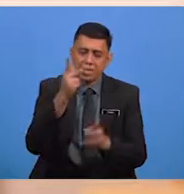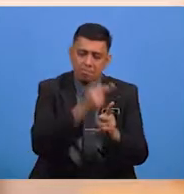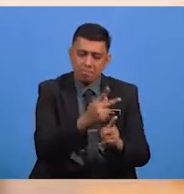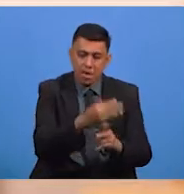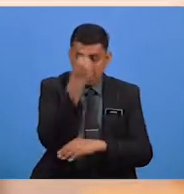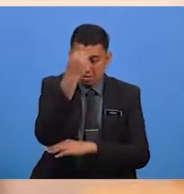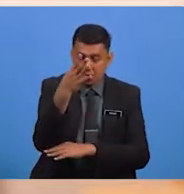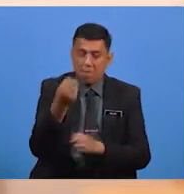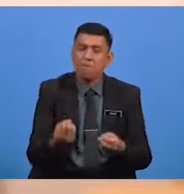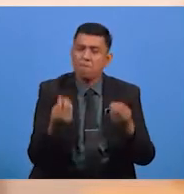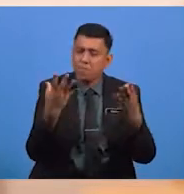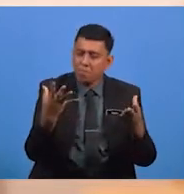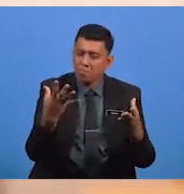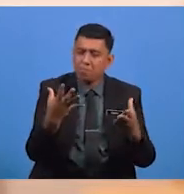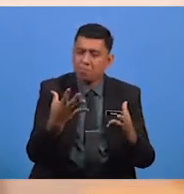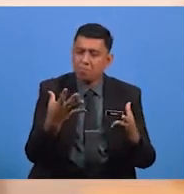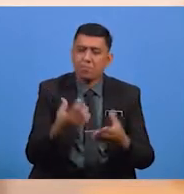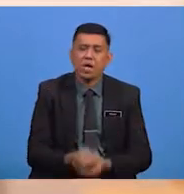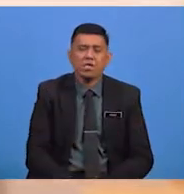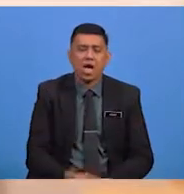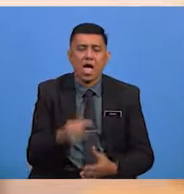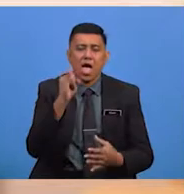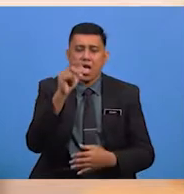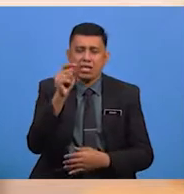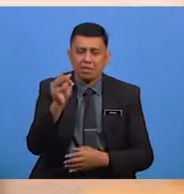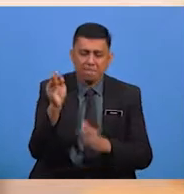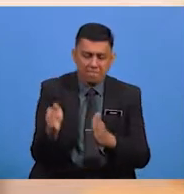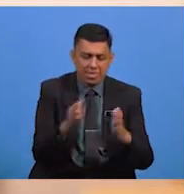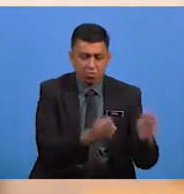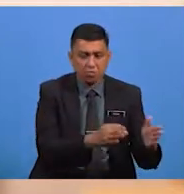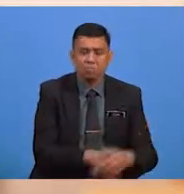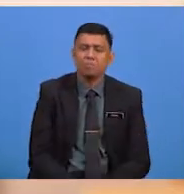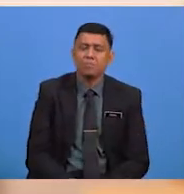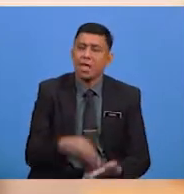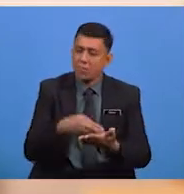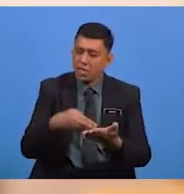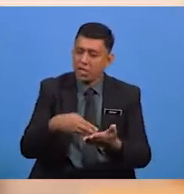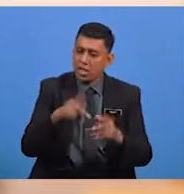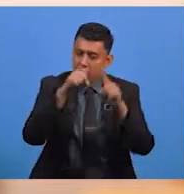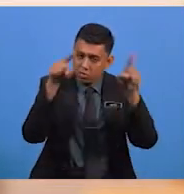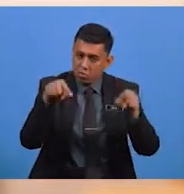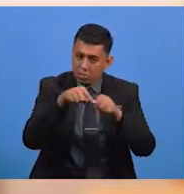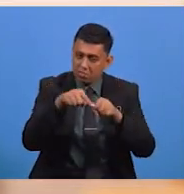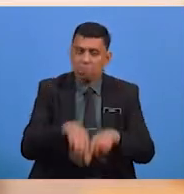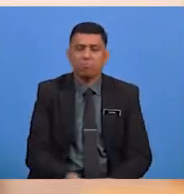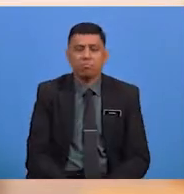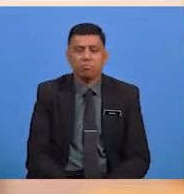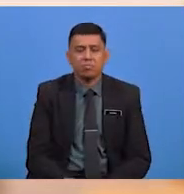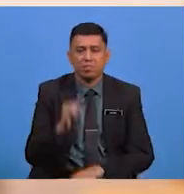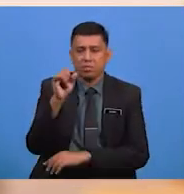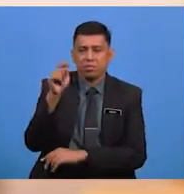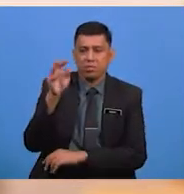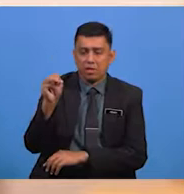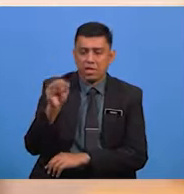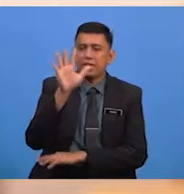tentang berapa banyak item yang perlu disusun. Jika dilihat pada bilangan kotak, maka bilangan item